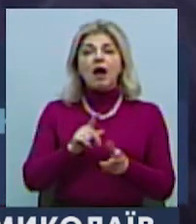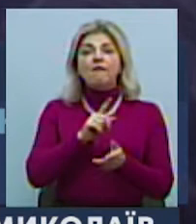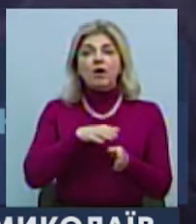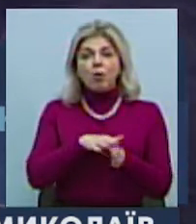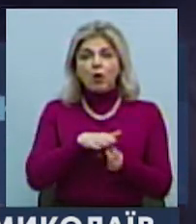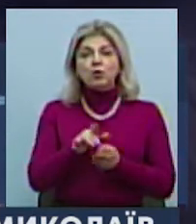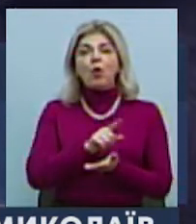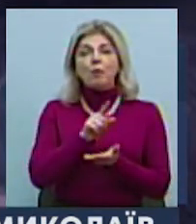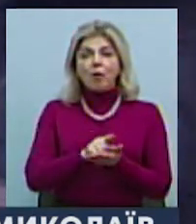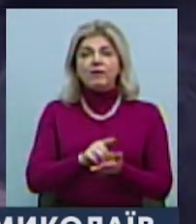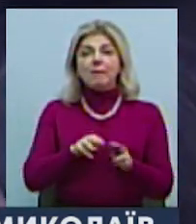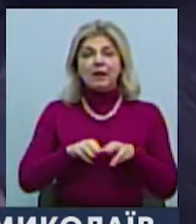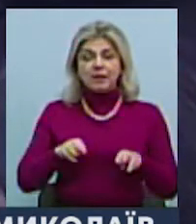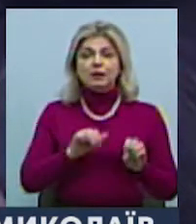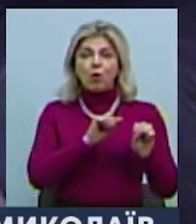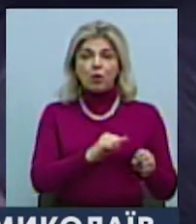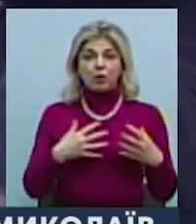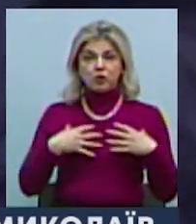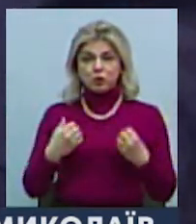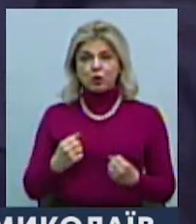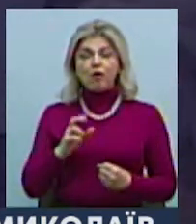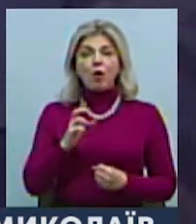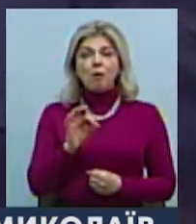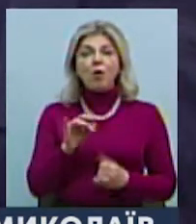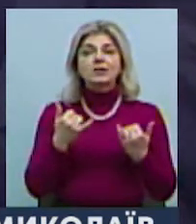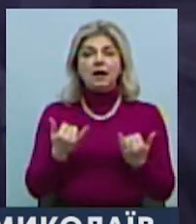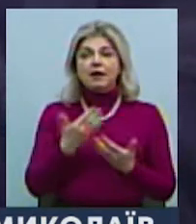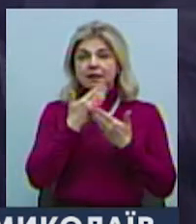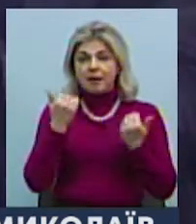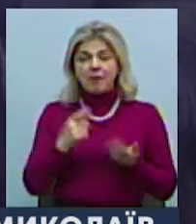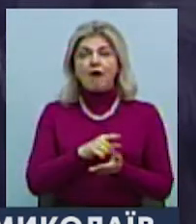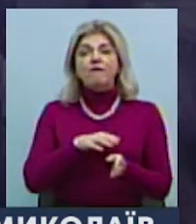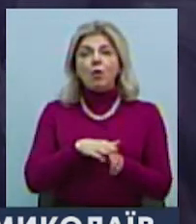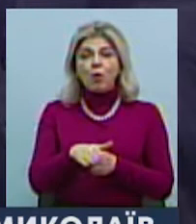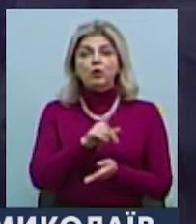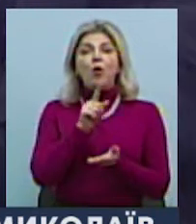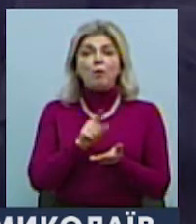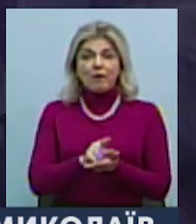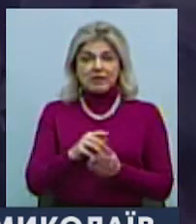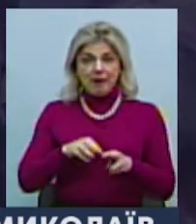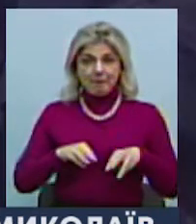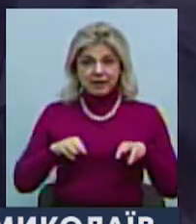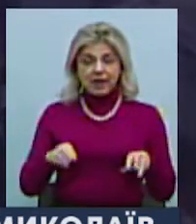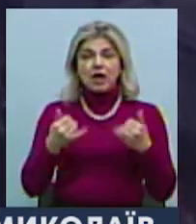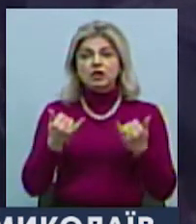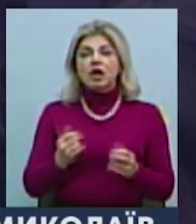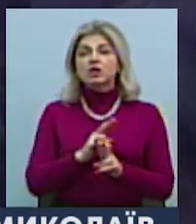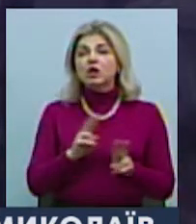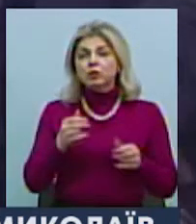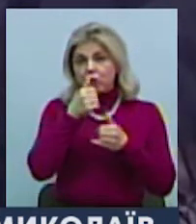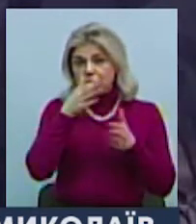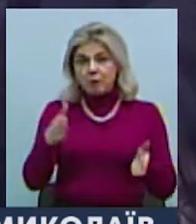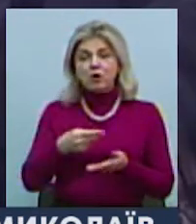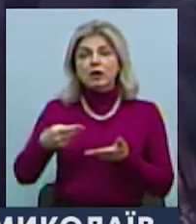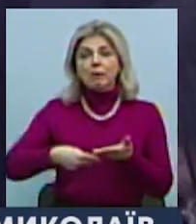обов'язків міністра охорони здоров'я. Бо зараз немає виконуючого обов'язків міністра. Зараз ніхто не може